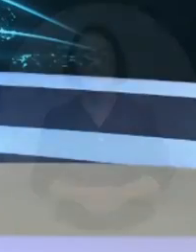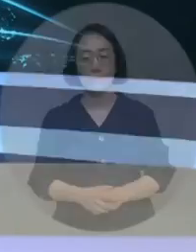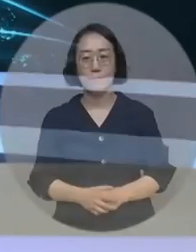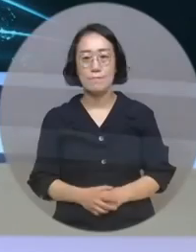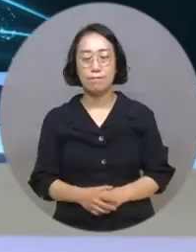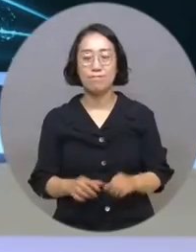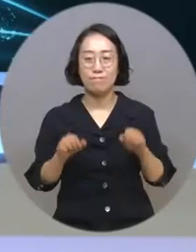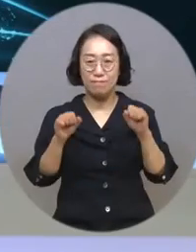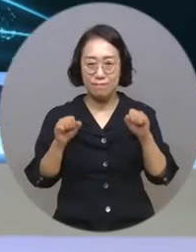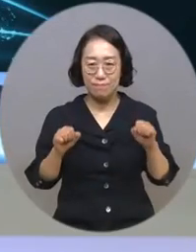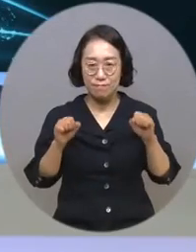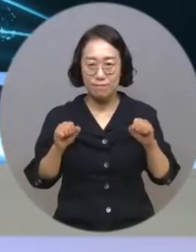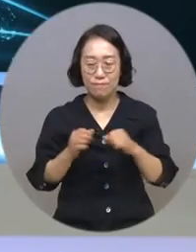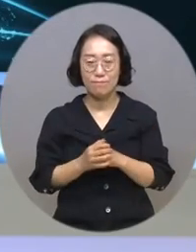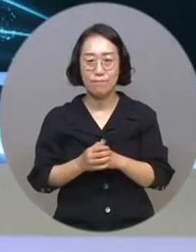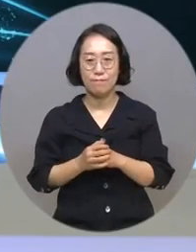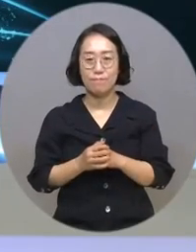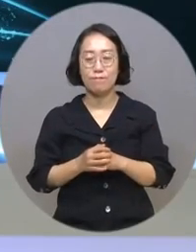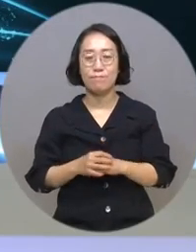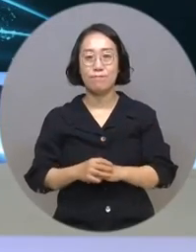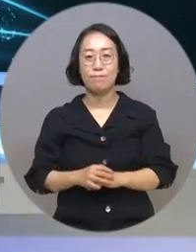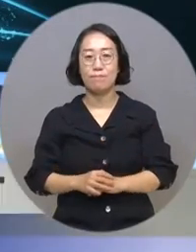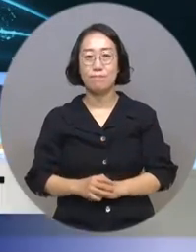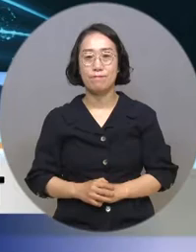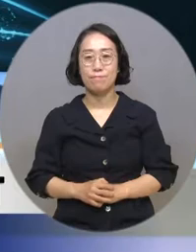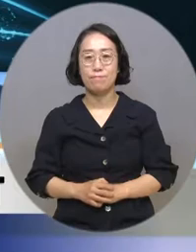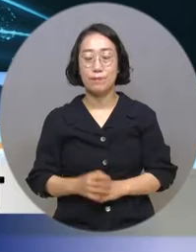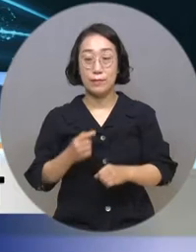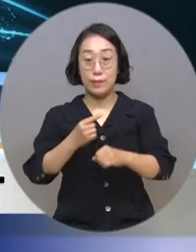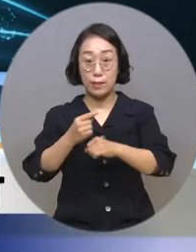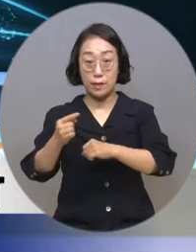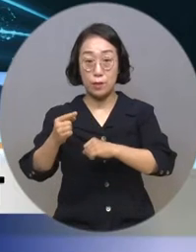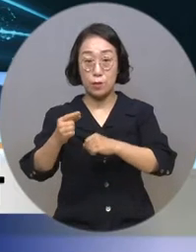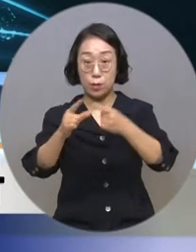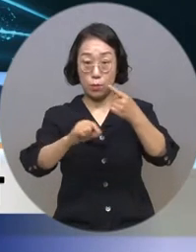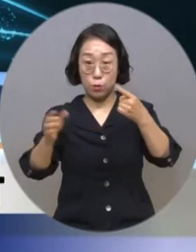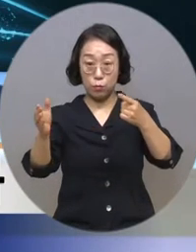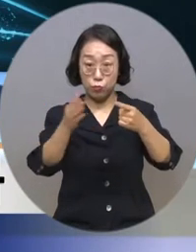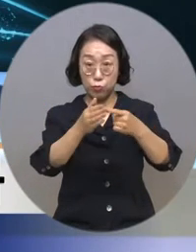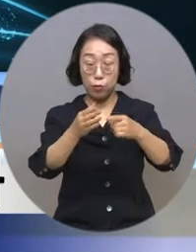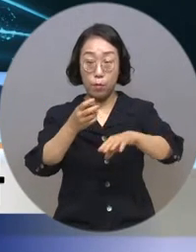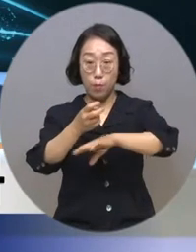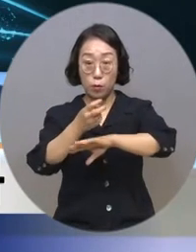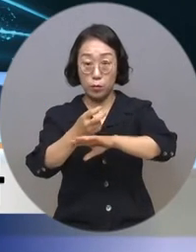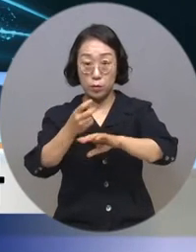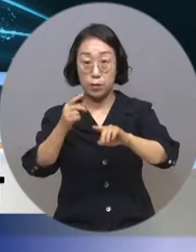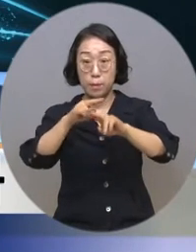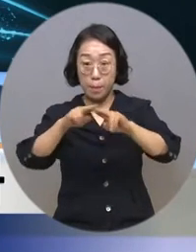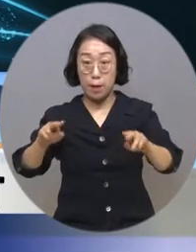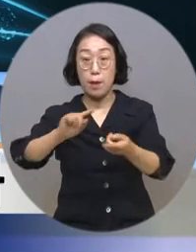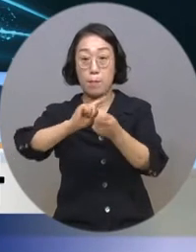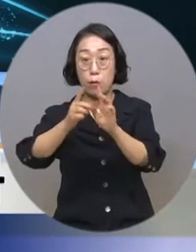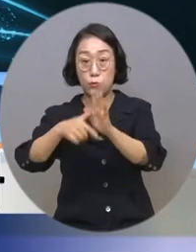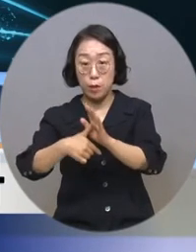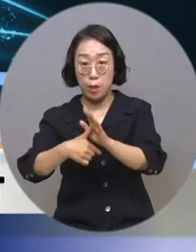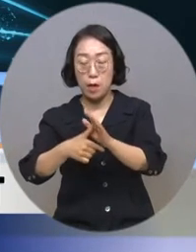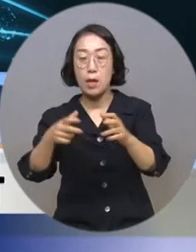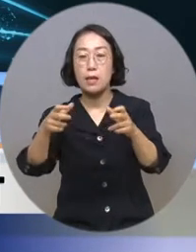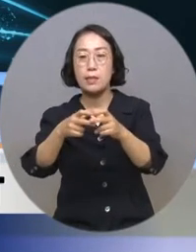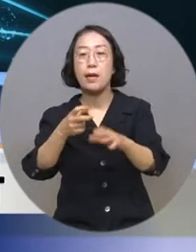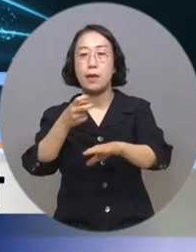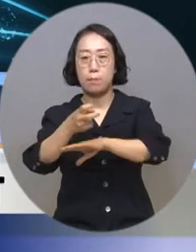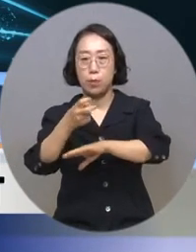시청자 여러분 안녕하십니까 복지 기분이었습니다 내년 이후 부터 시내버스를 교체하는 경우 정상 퍼스 도입이 의무가